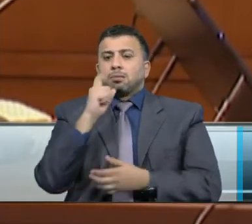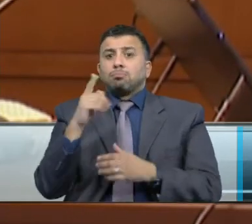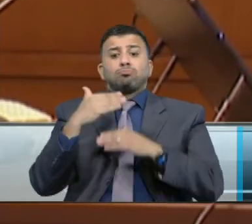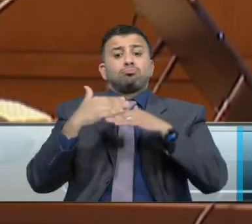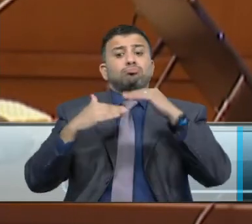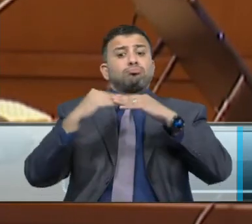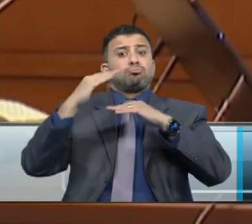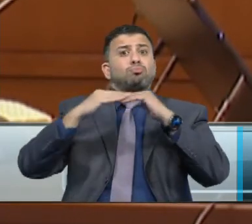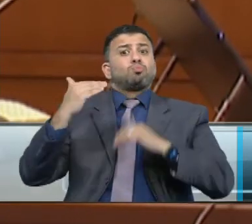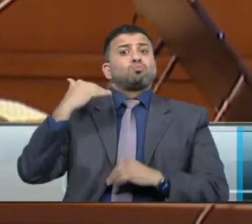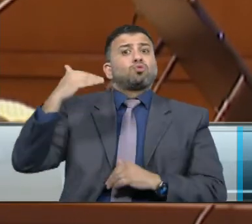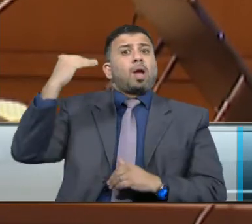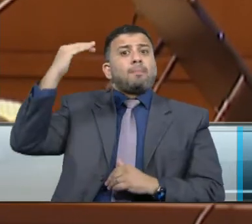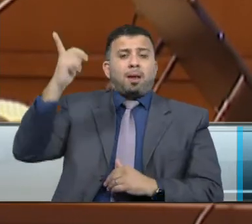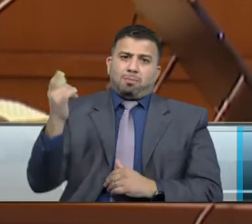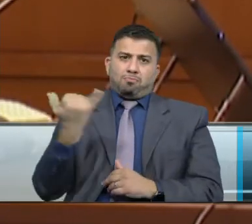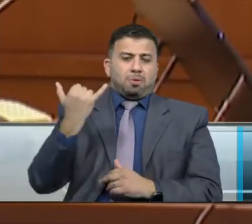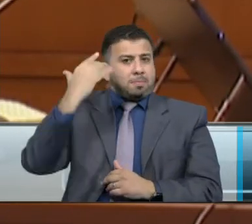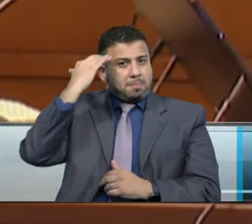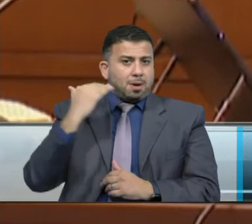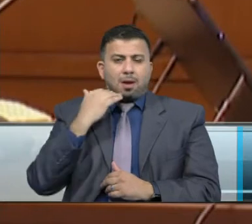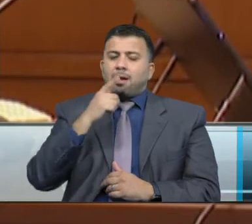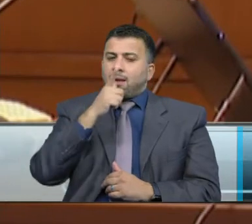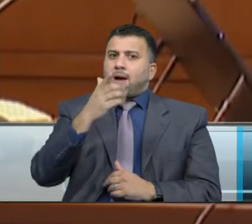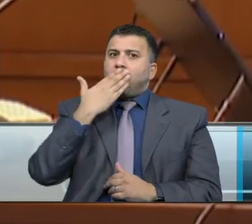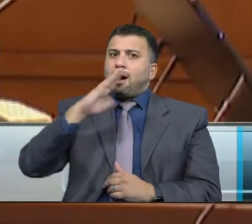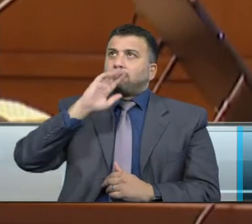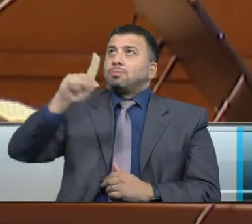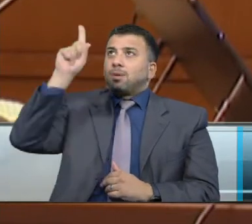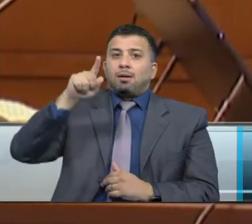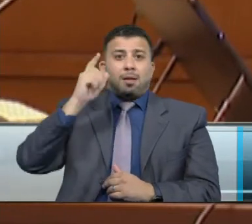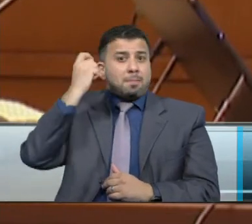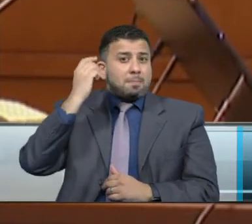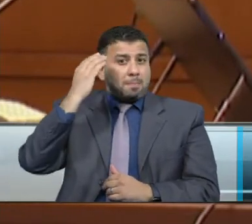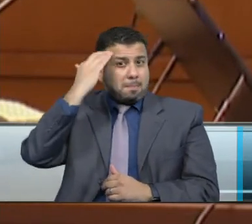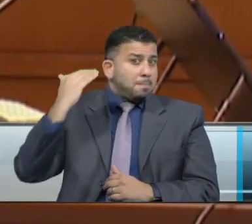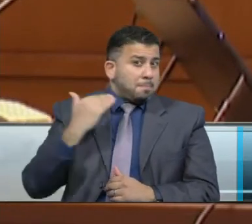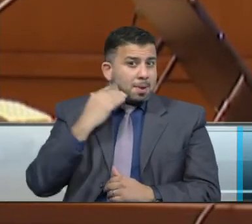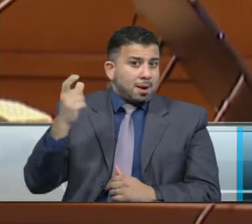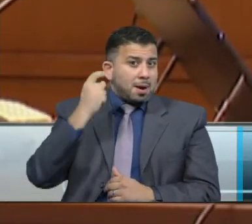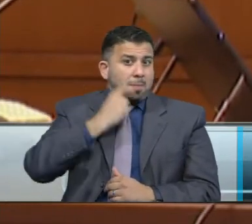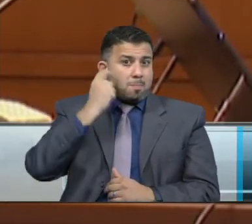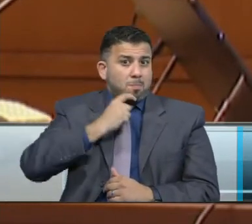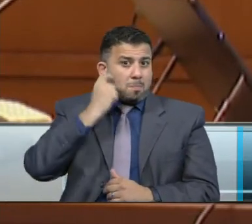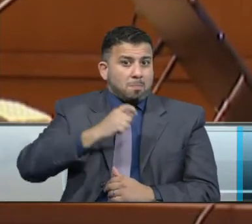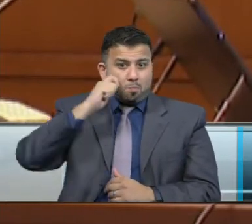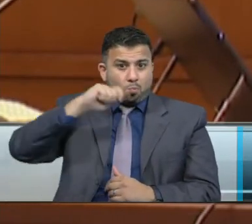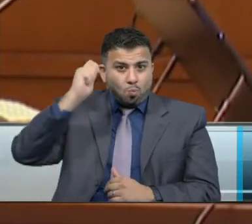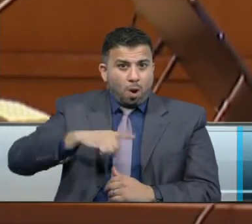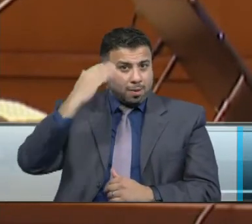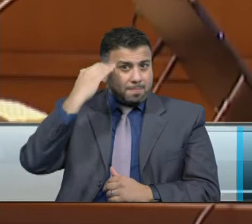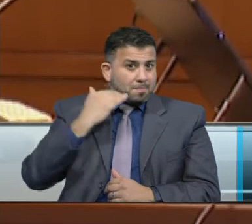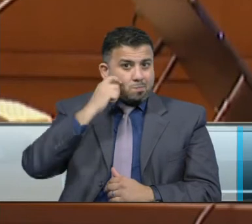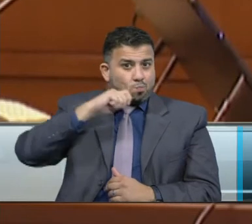المستقبل. ولله الحمد، فقد أثبتت المرأة الإماراتية ذلك تماماً في